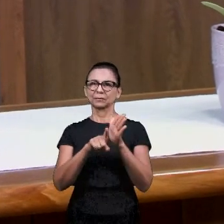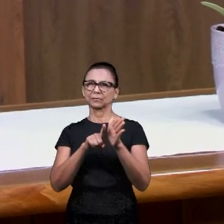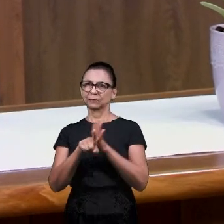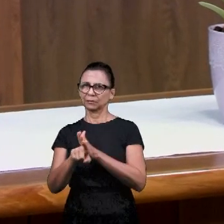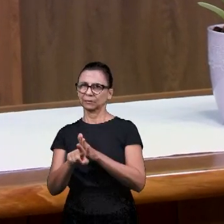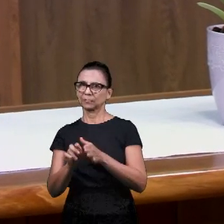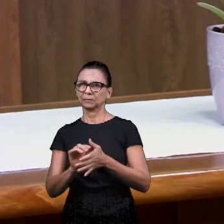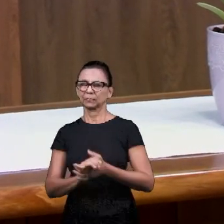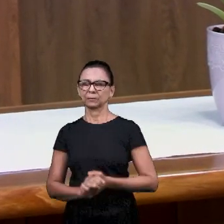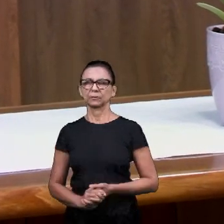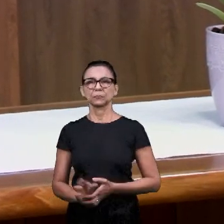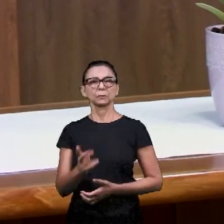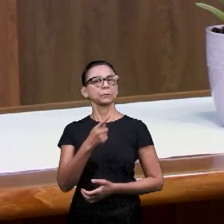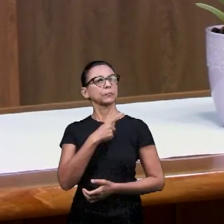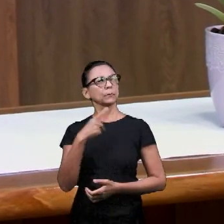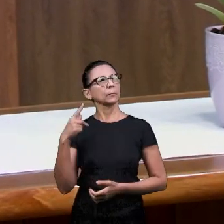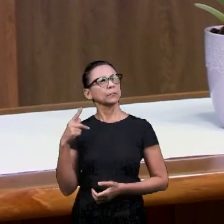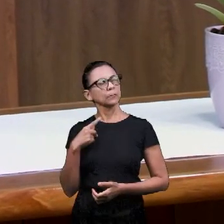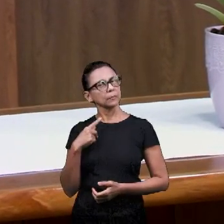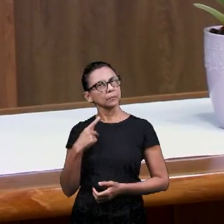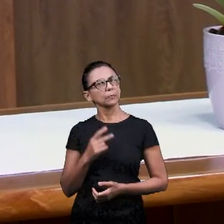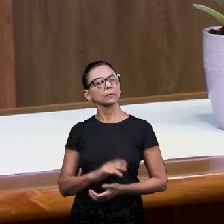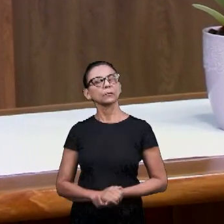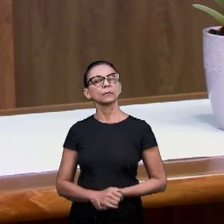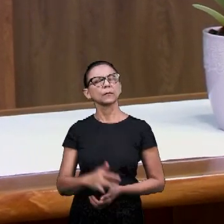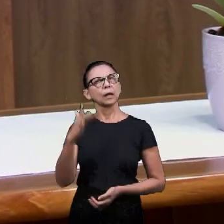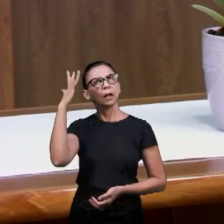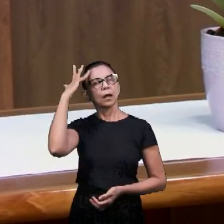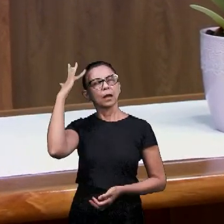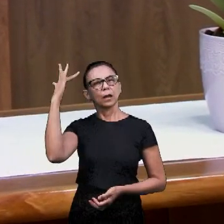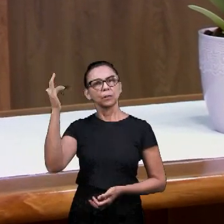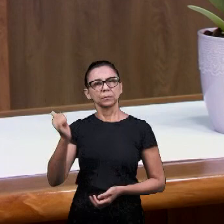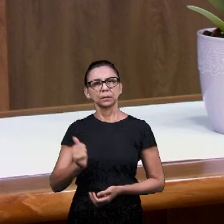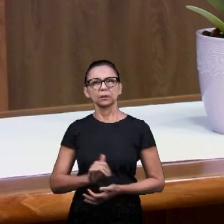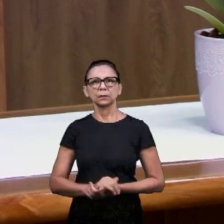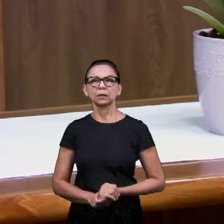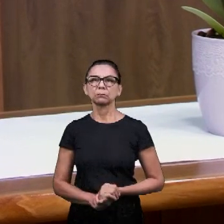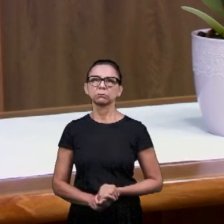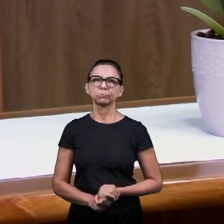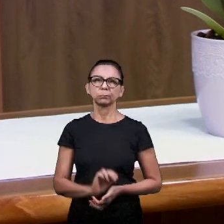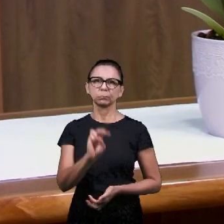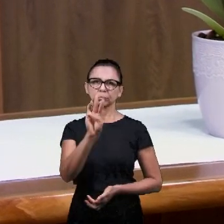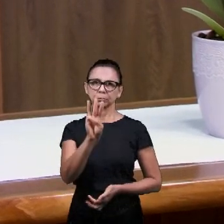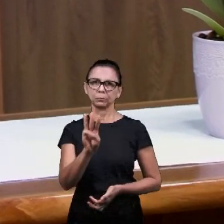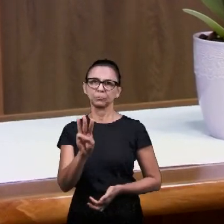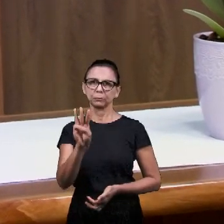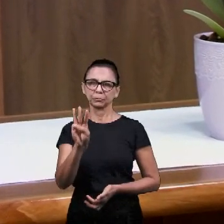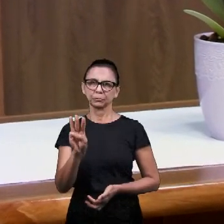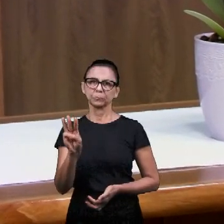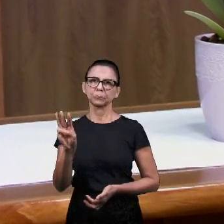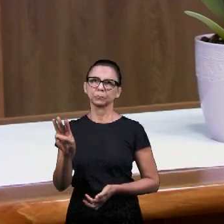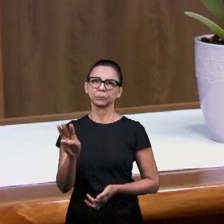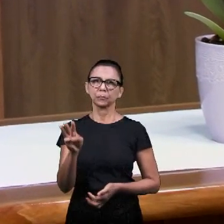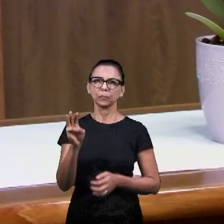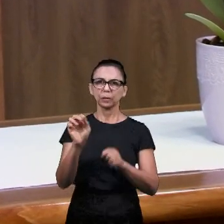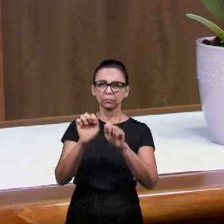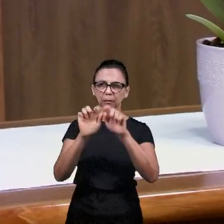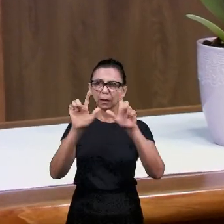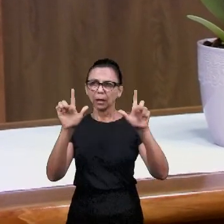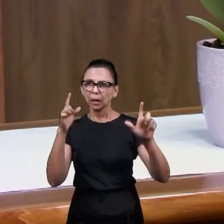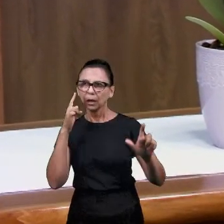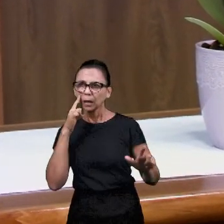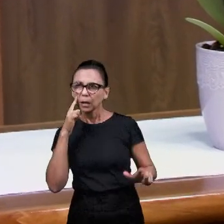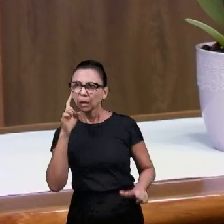pasteurs vont recevoir demain à travers le portail du presbytère les